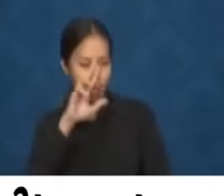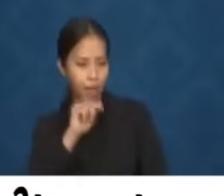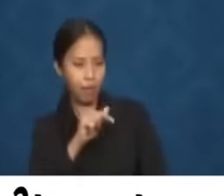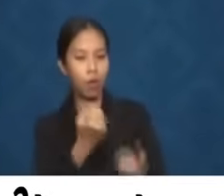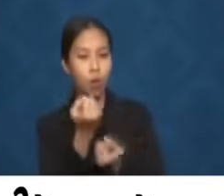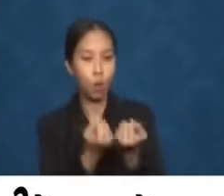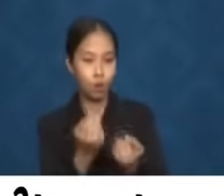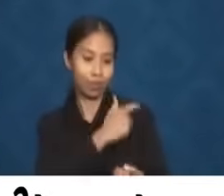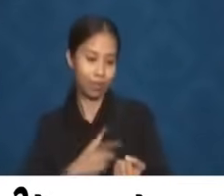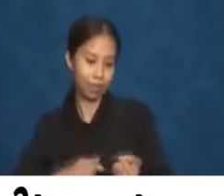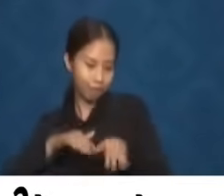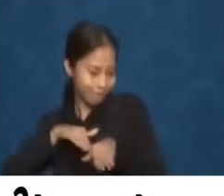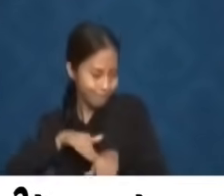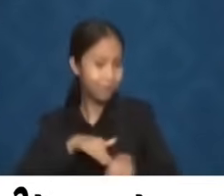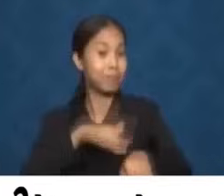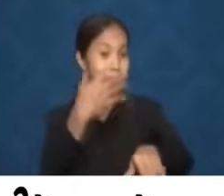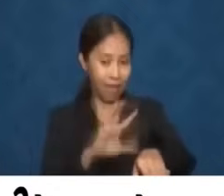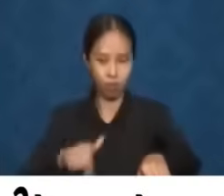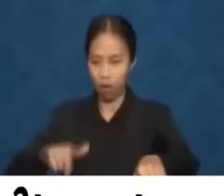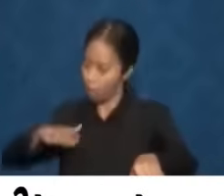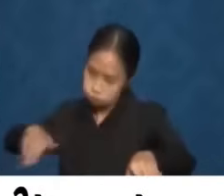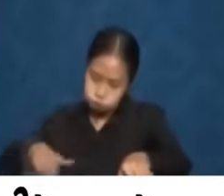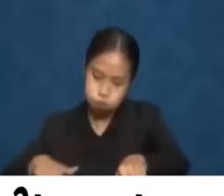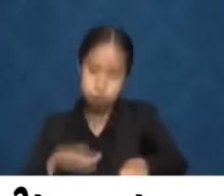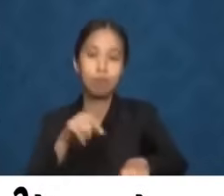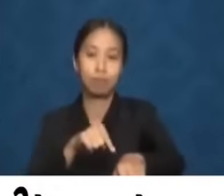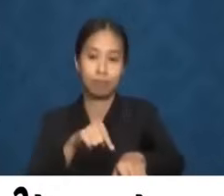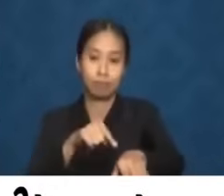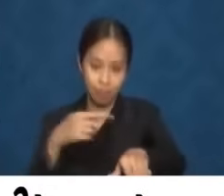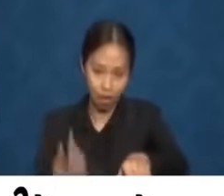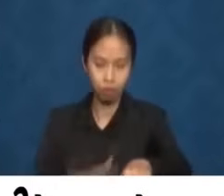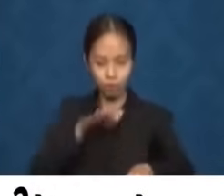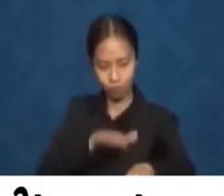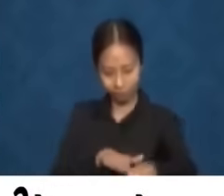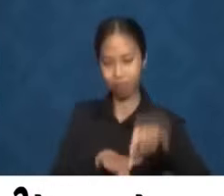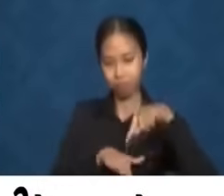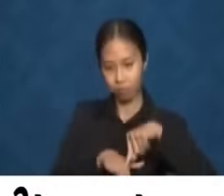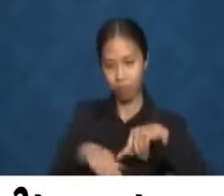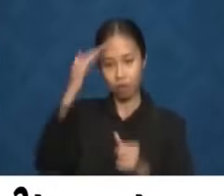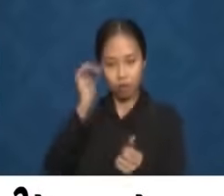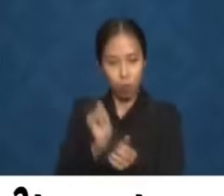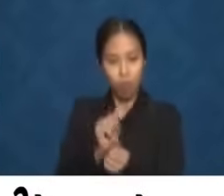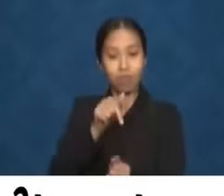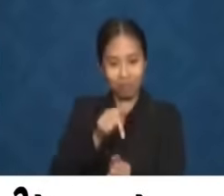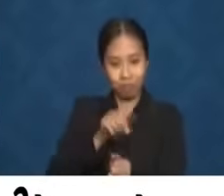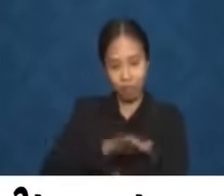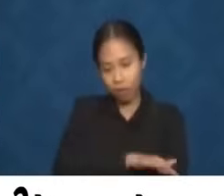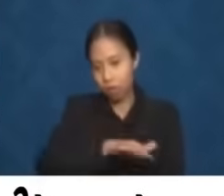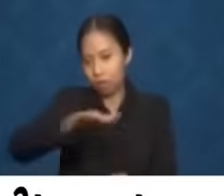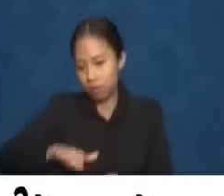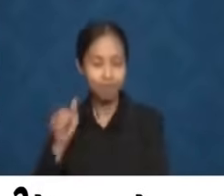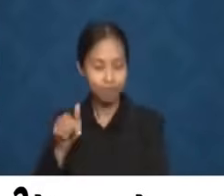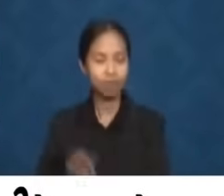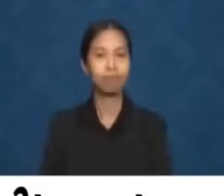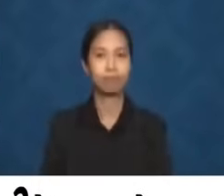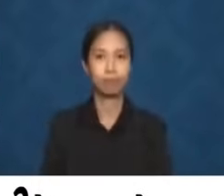แต่พยายามวิ่งไล่ขบวนเสด็จในที่สุดเนี่ยรถที่ปิดท้ายต้องมากันรถของผู้ก่อเหตุออก